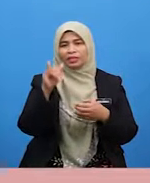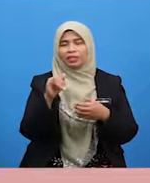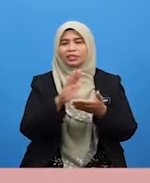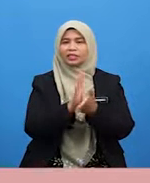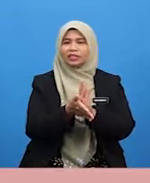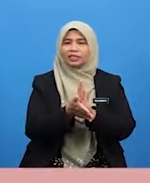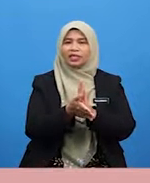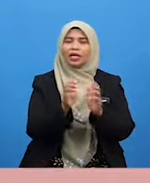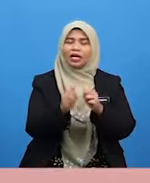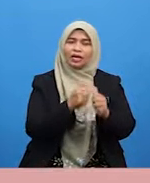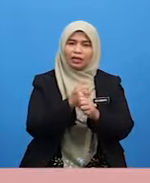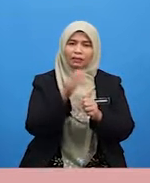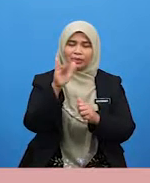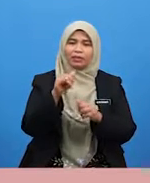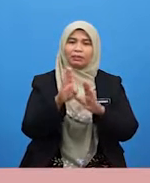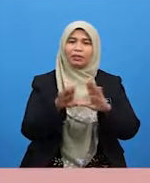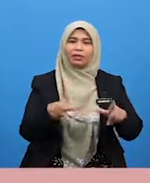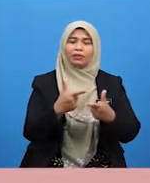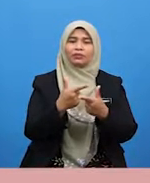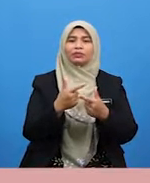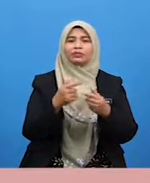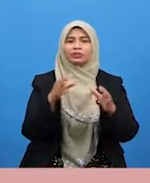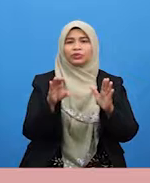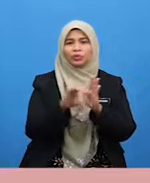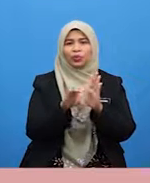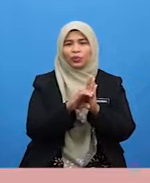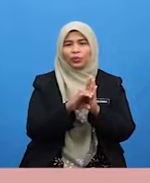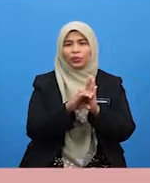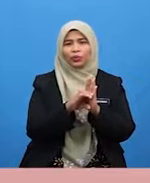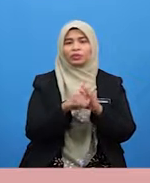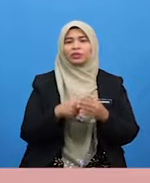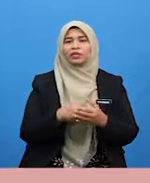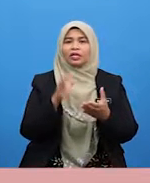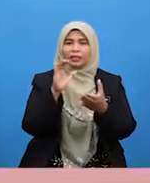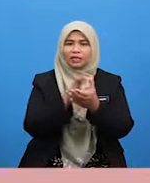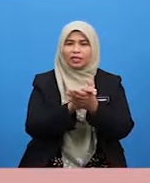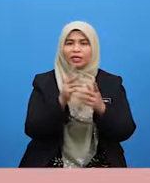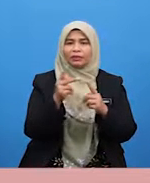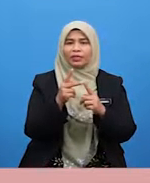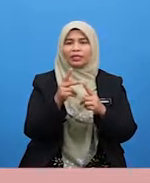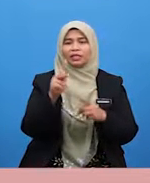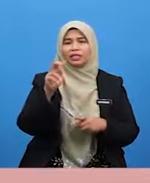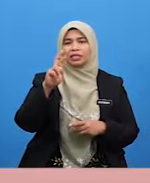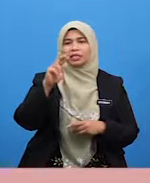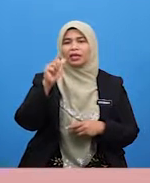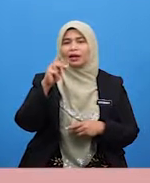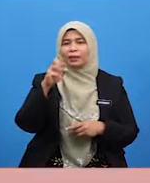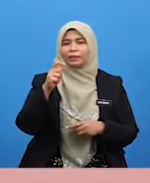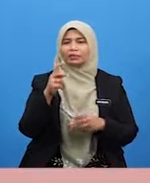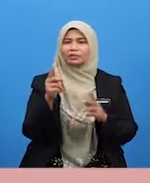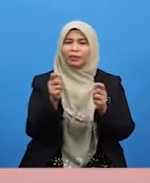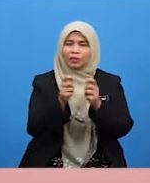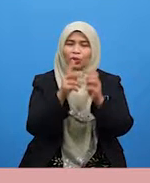dan kejadian-kejadian alam yang berlaku. Contoh amalan khurafat ialah kepercayaan kepada keramat seperti